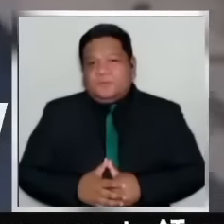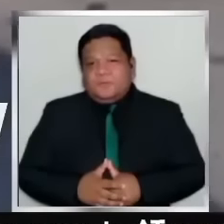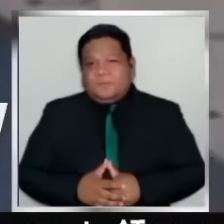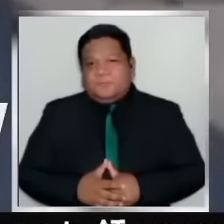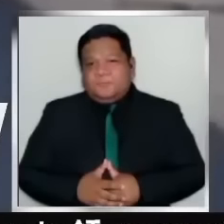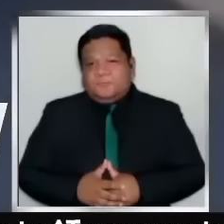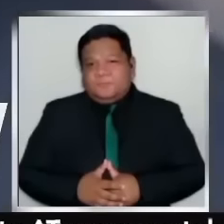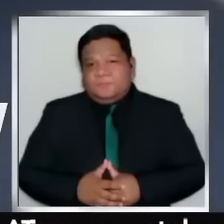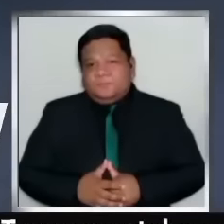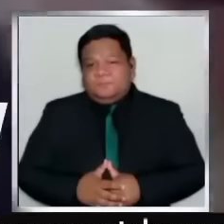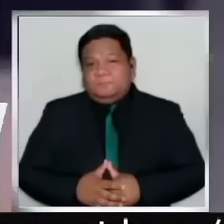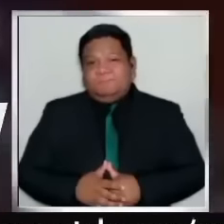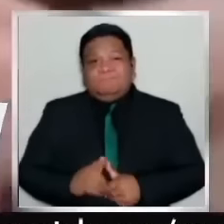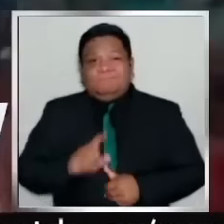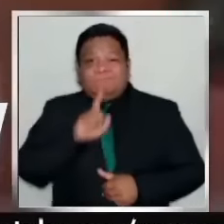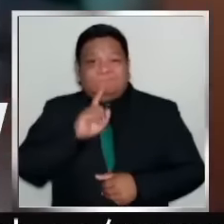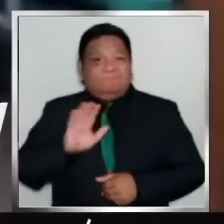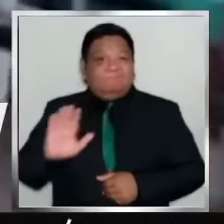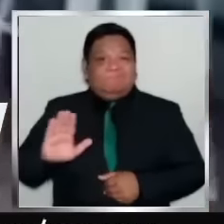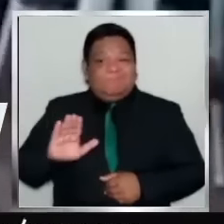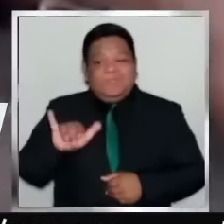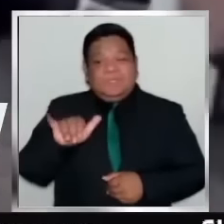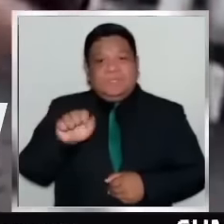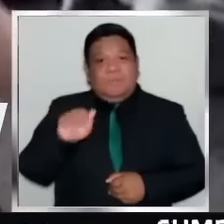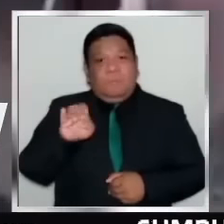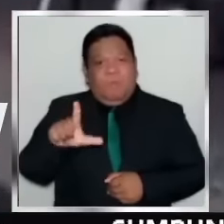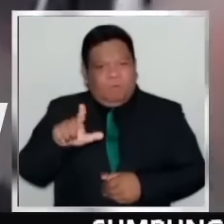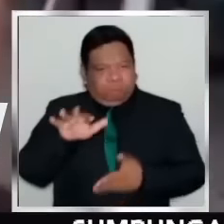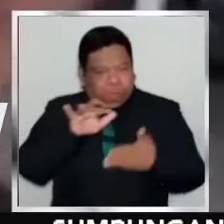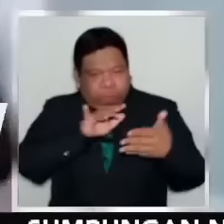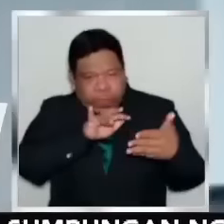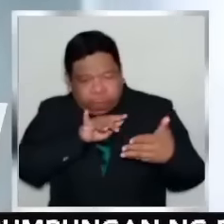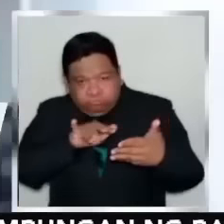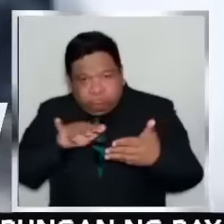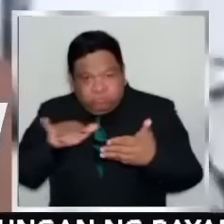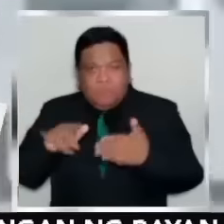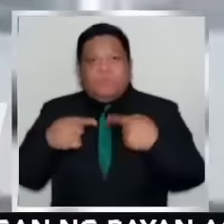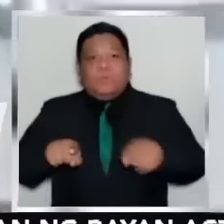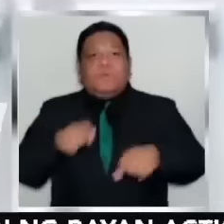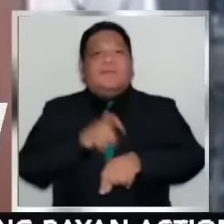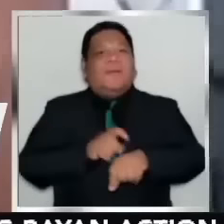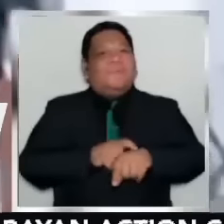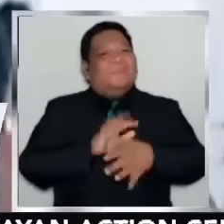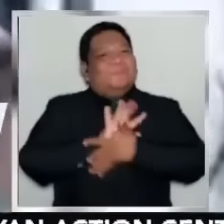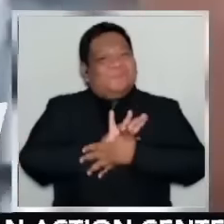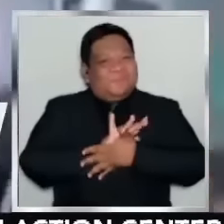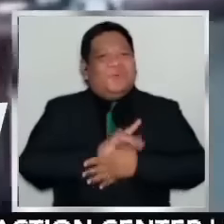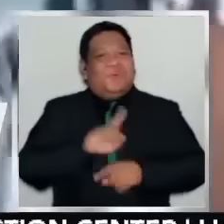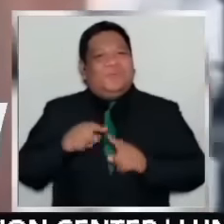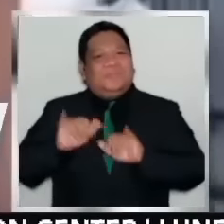Pusa raw inaral ni Isabel Ortega ang ilan sa mga yan sa kasagsagan ng pandemya habang nasa La Union.